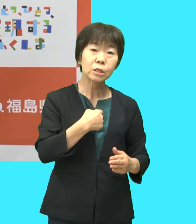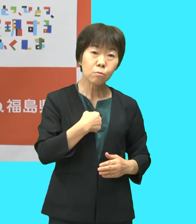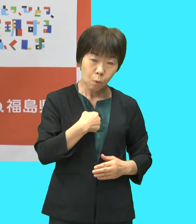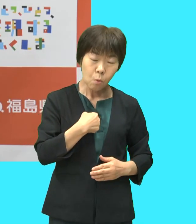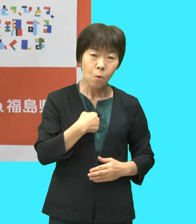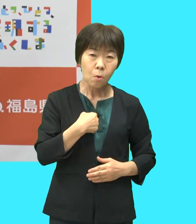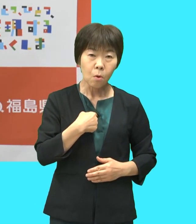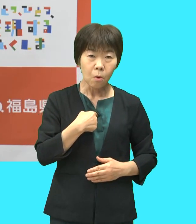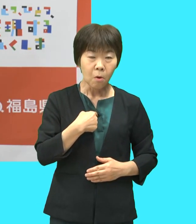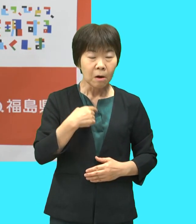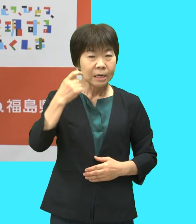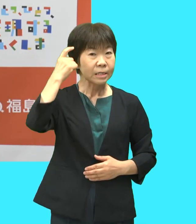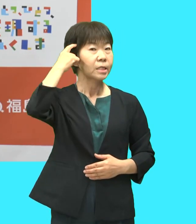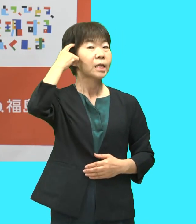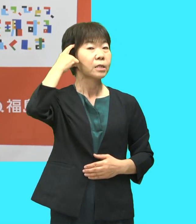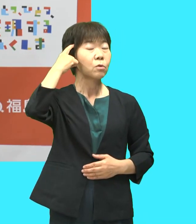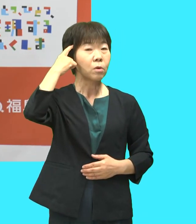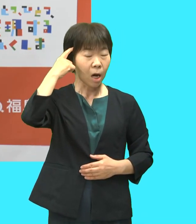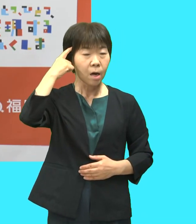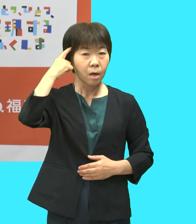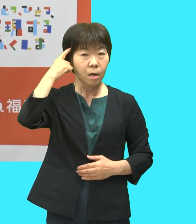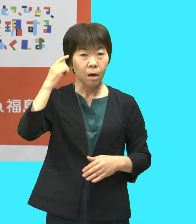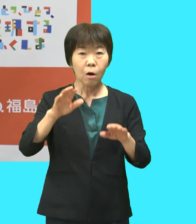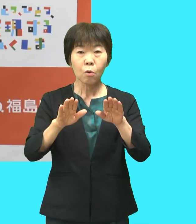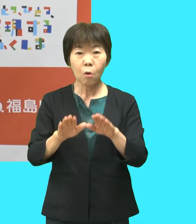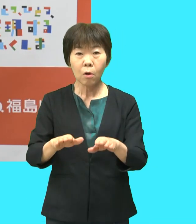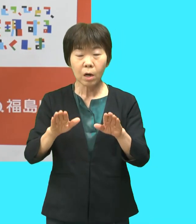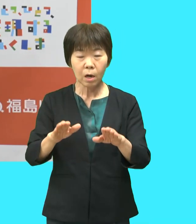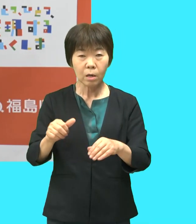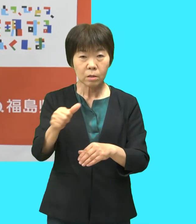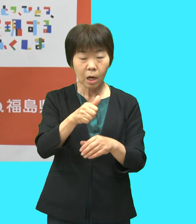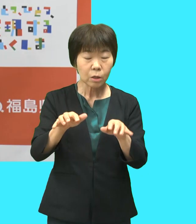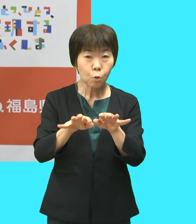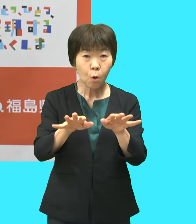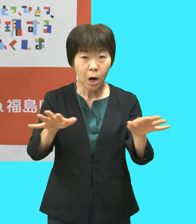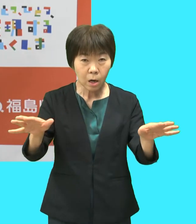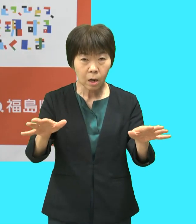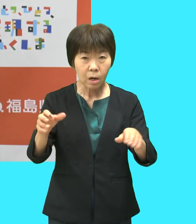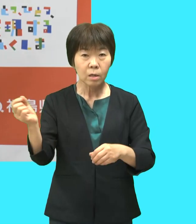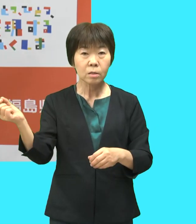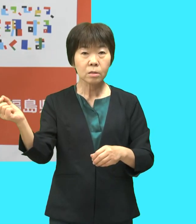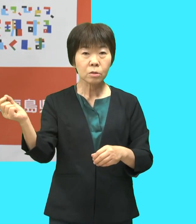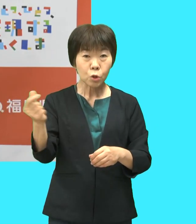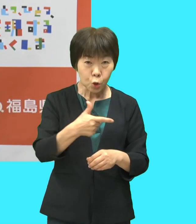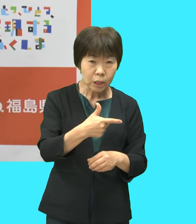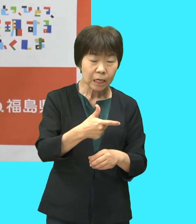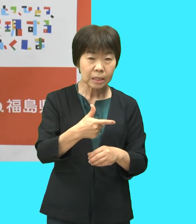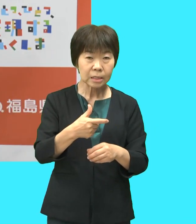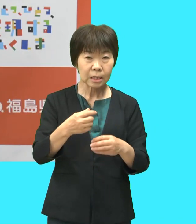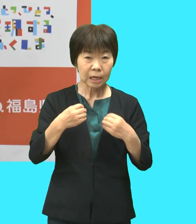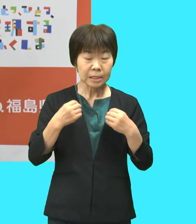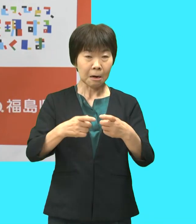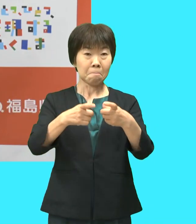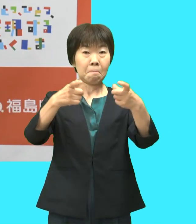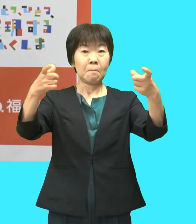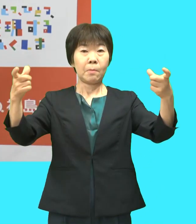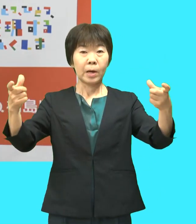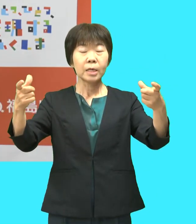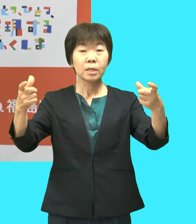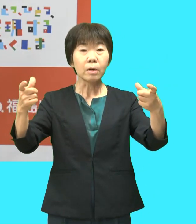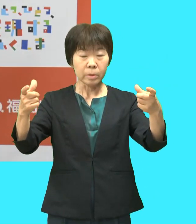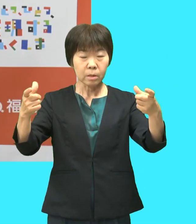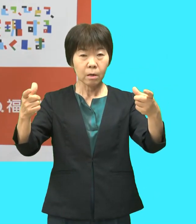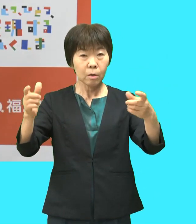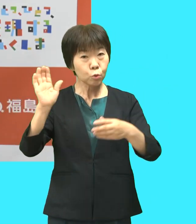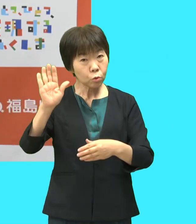常に気になったのが、今回第5波が急激にひどい感染状況になりました。その